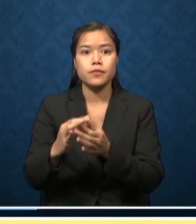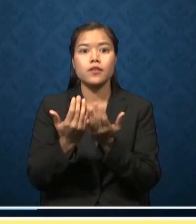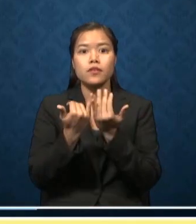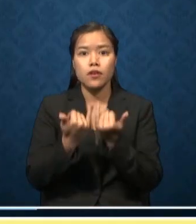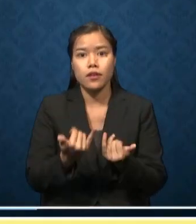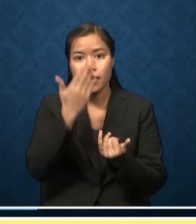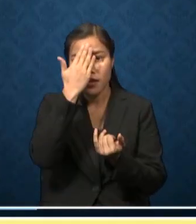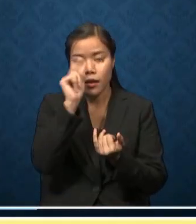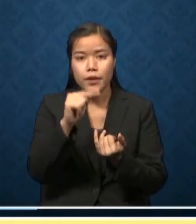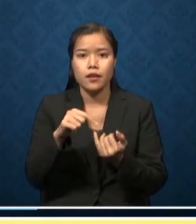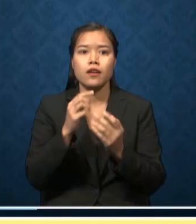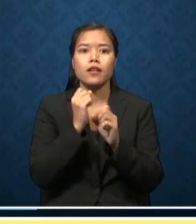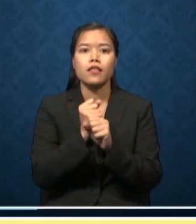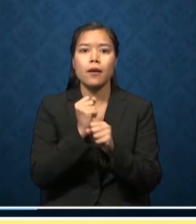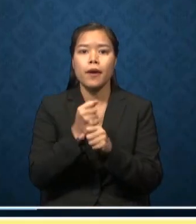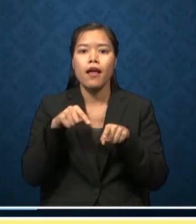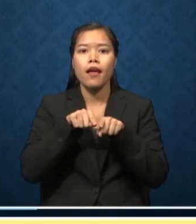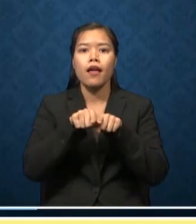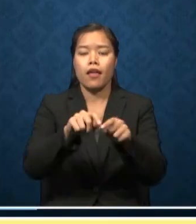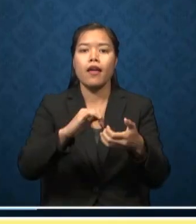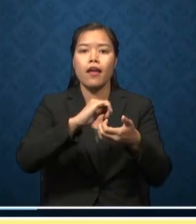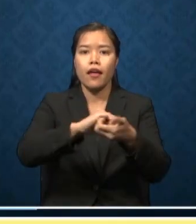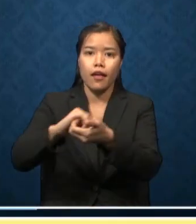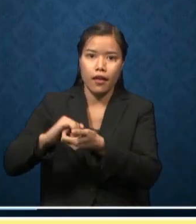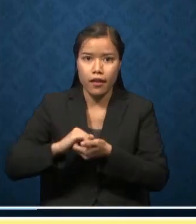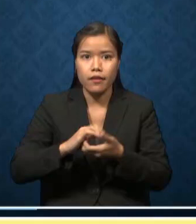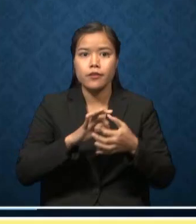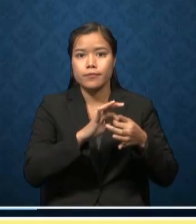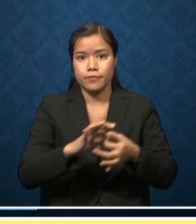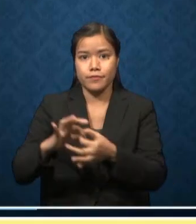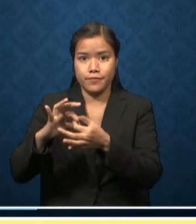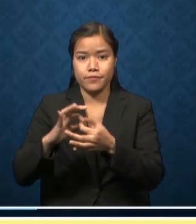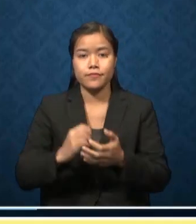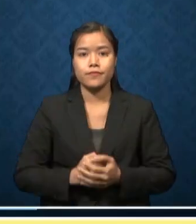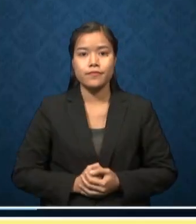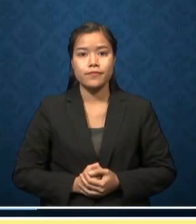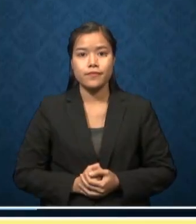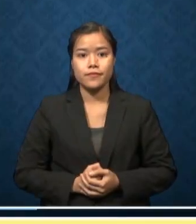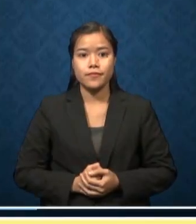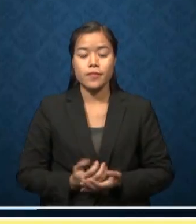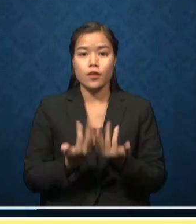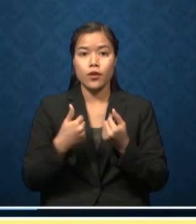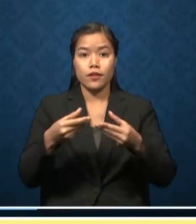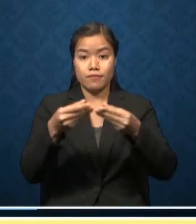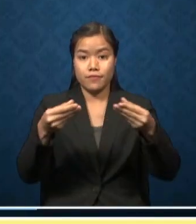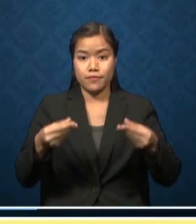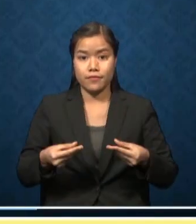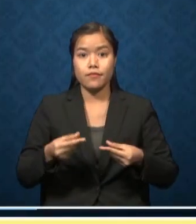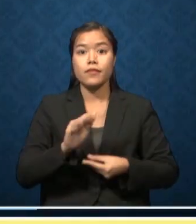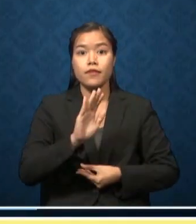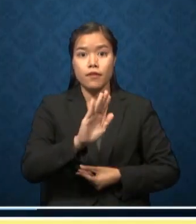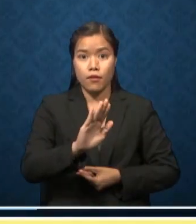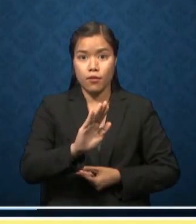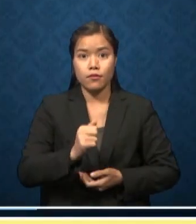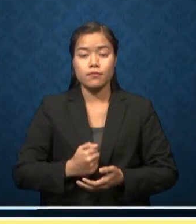เราจะได้เห็นว่าเราทำงานหนุนกันอยู่และเชื่อมกันอยู่นะครับท่านประธานครับคราวนี้มาถึงตัวรายงานของท่าน